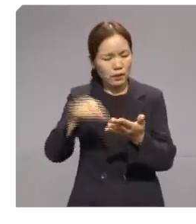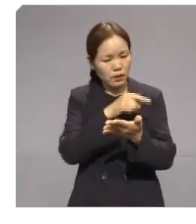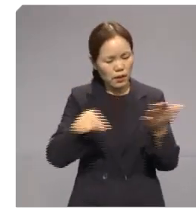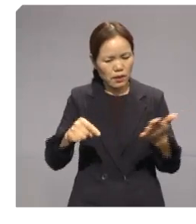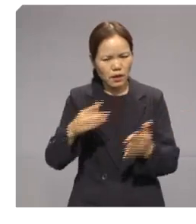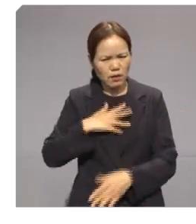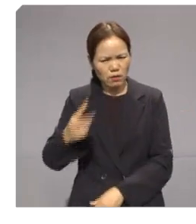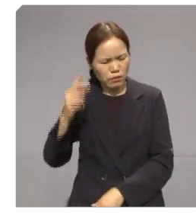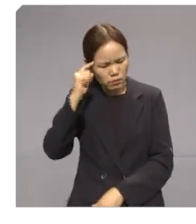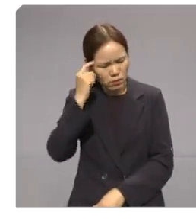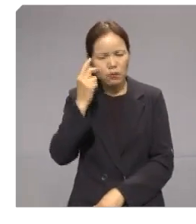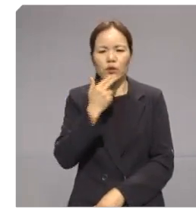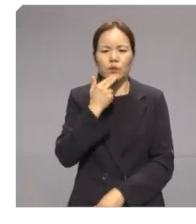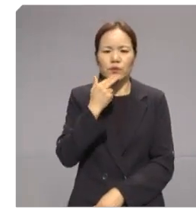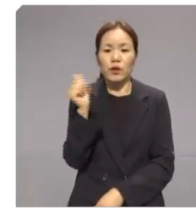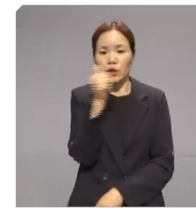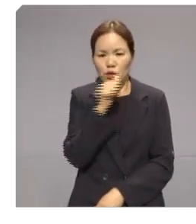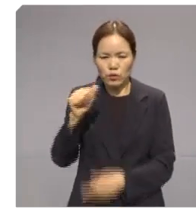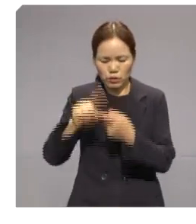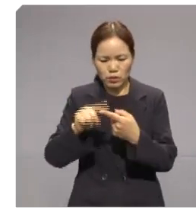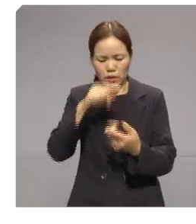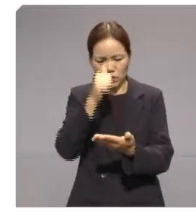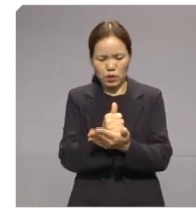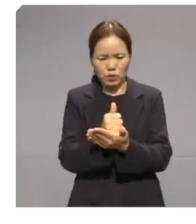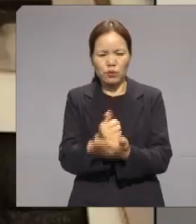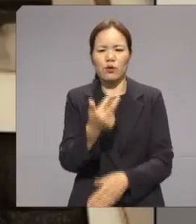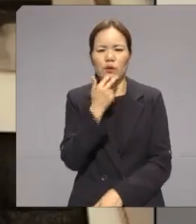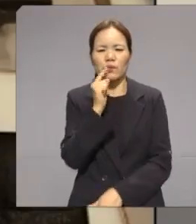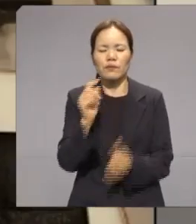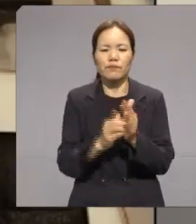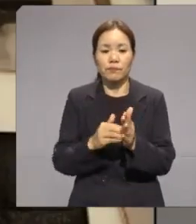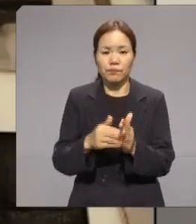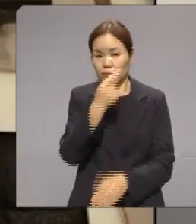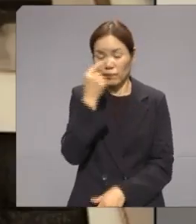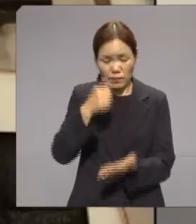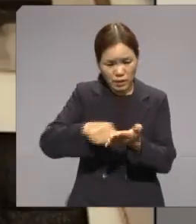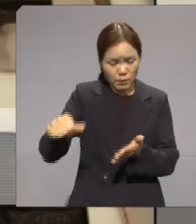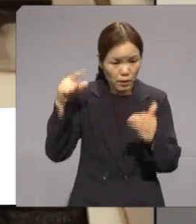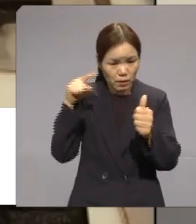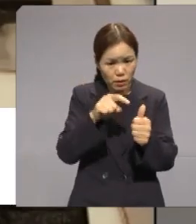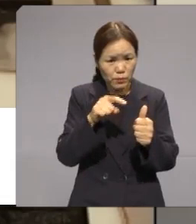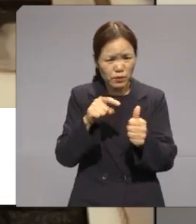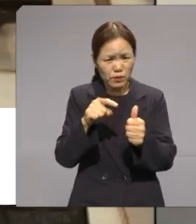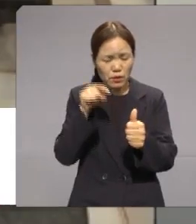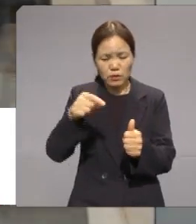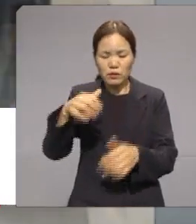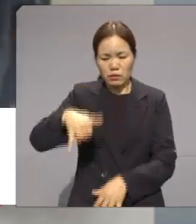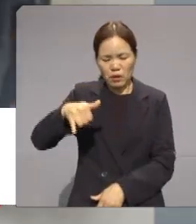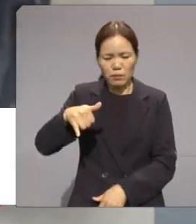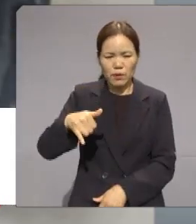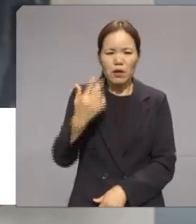고의 인식도 없어 알선 수재 역시 성립하지 않는다고 봤습니다. 증거인멸 혐의 또한 해당 가방을 검찰에 이미